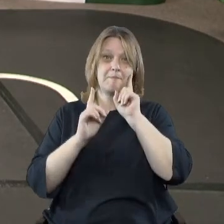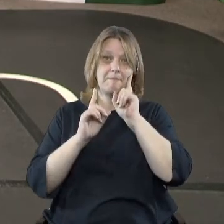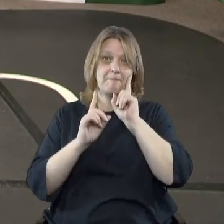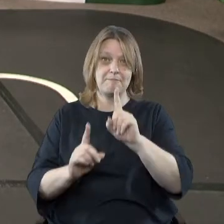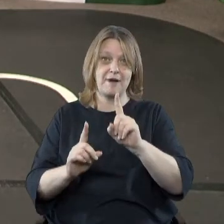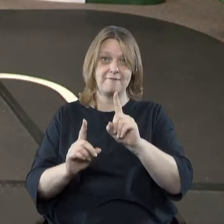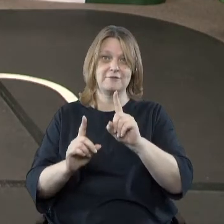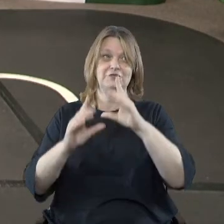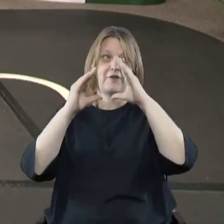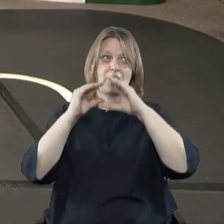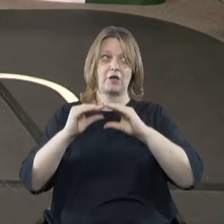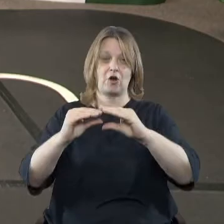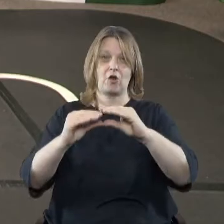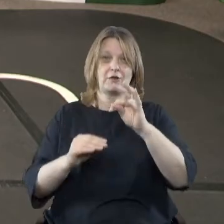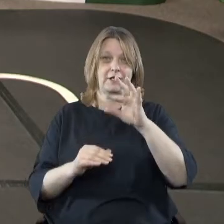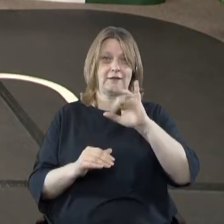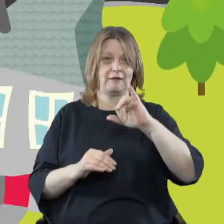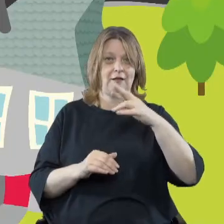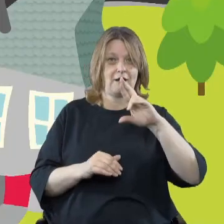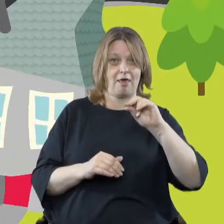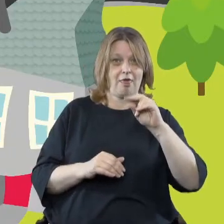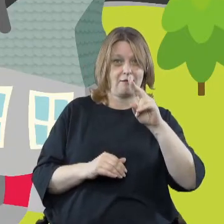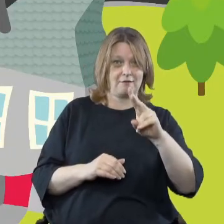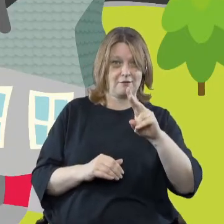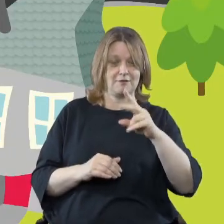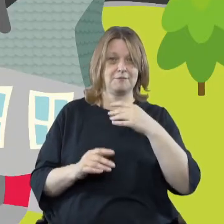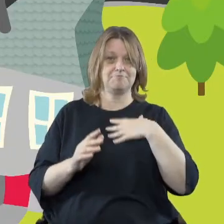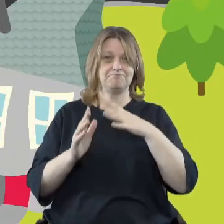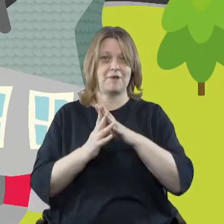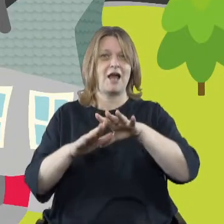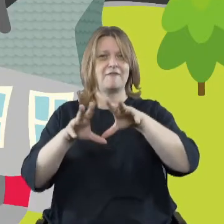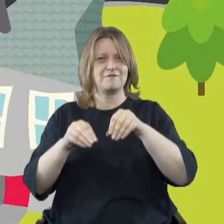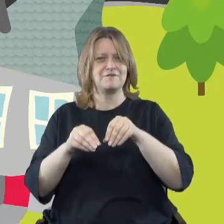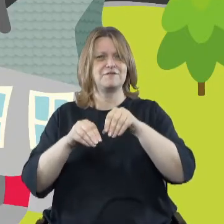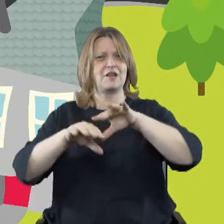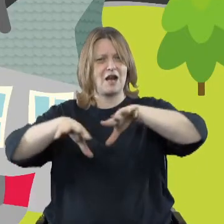krokodyl Tirek. Mam nadzieję, że spróbujemy go sobie wspólnie wszyscy zawołać.